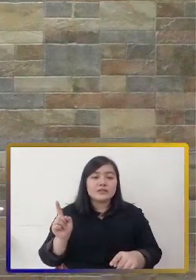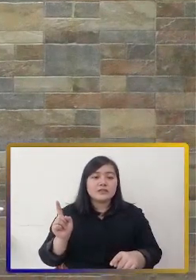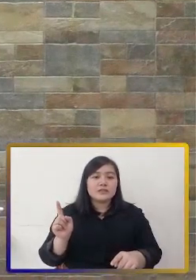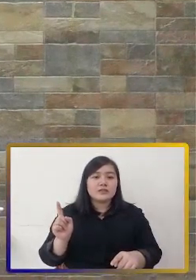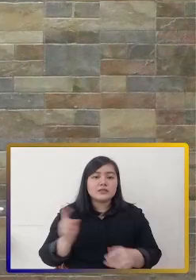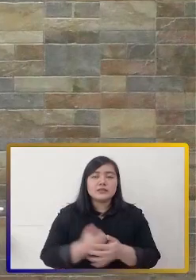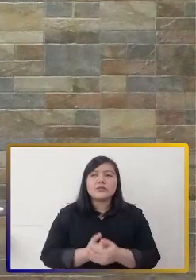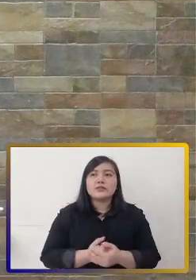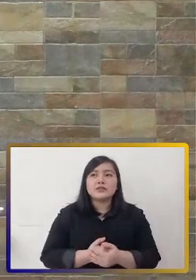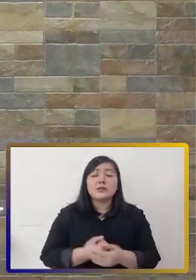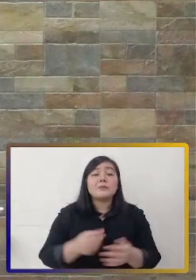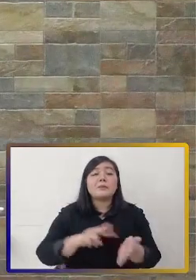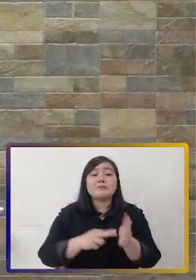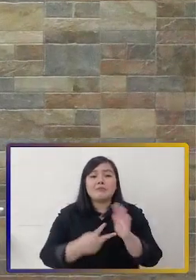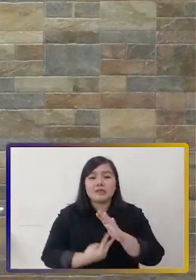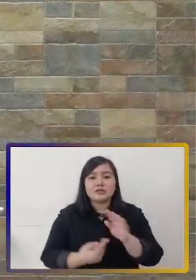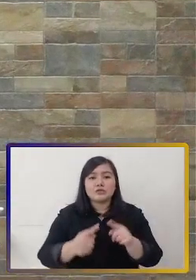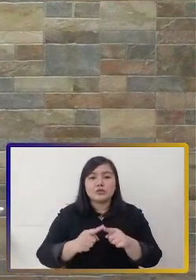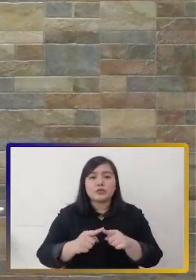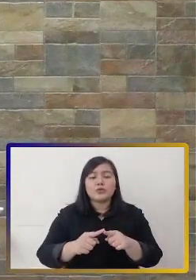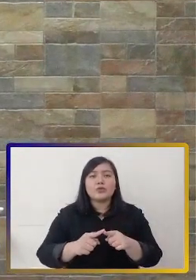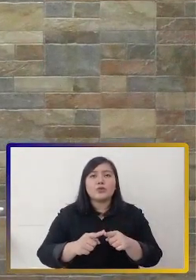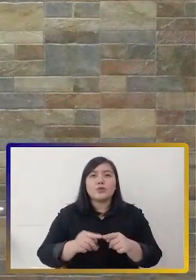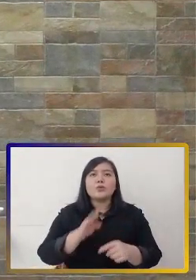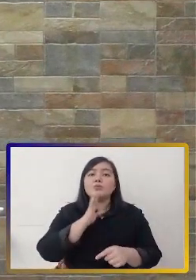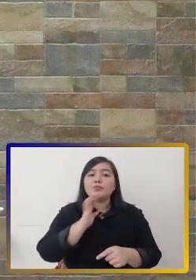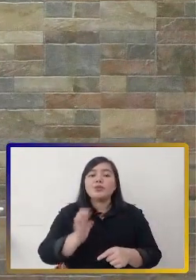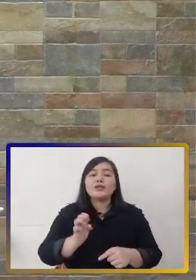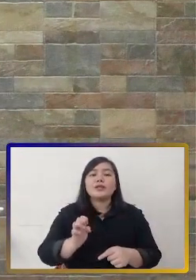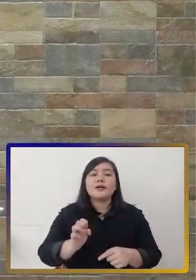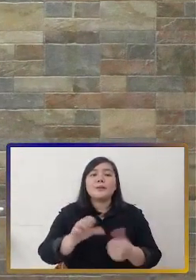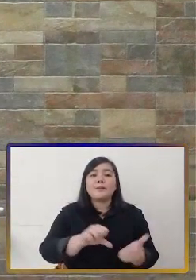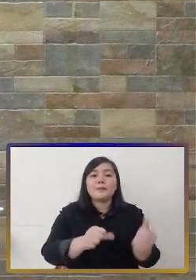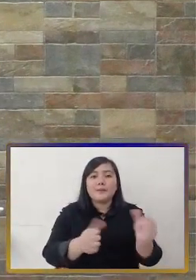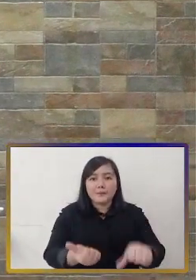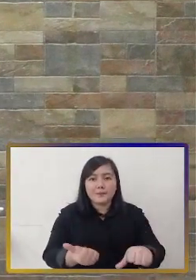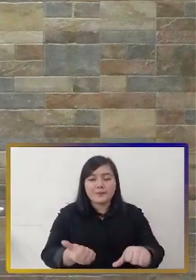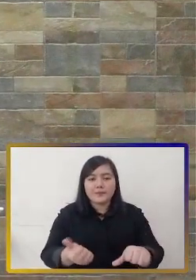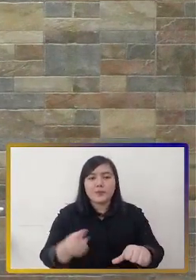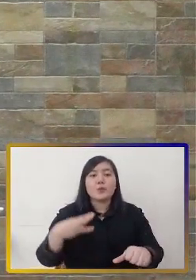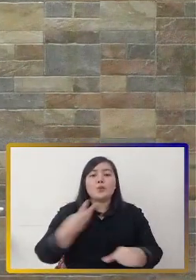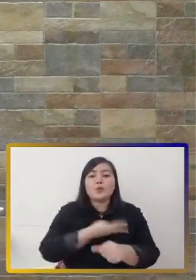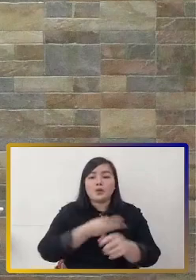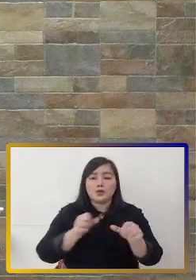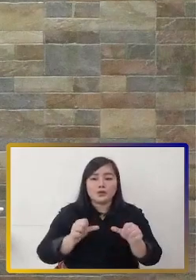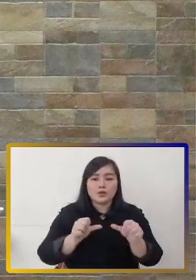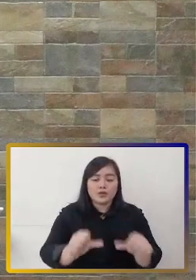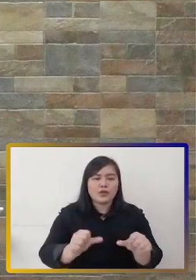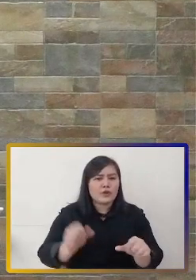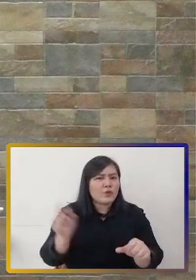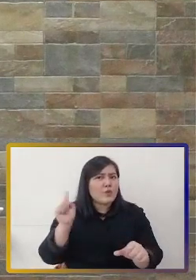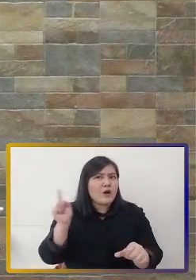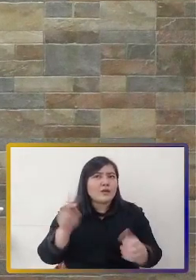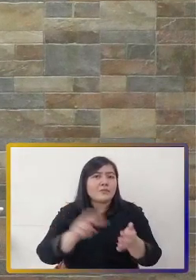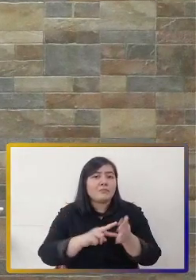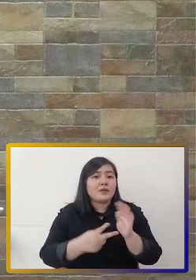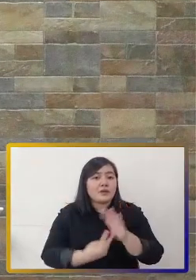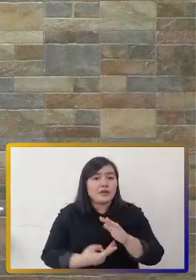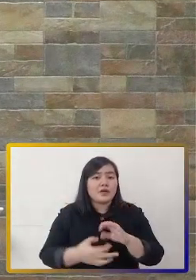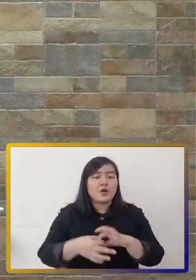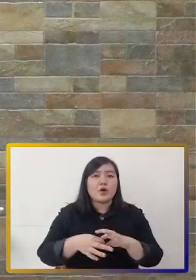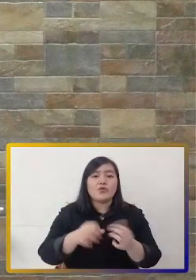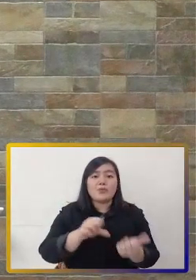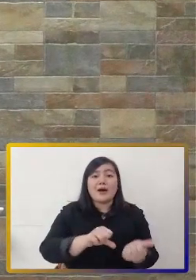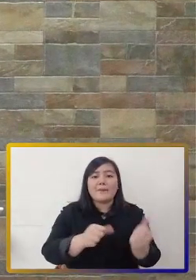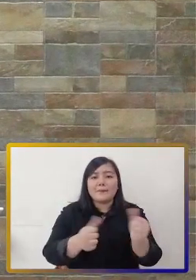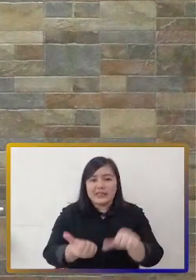Ang pinagpapatuloy po natin ay yung diladala, yung nilalaman noong salitang Baptist. At ang